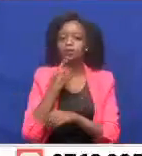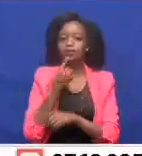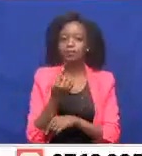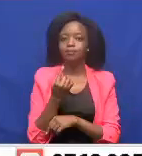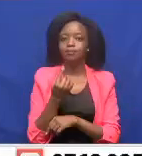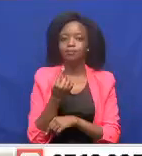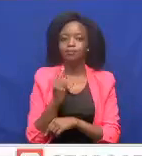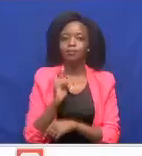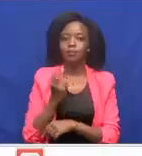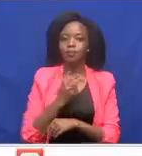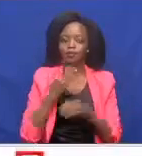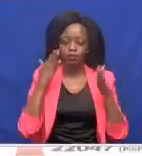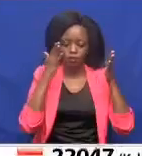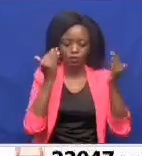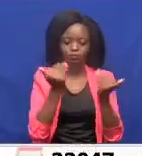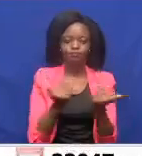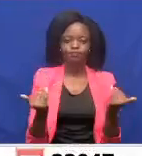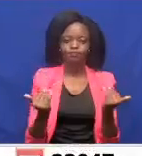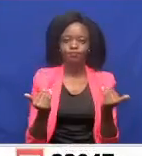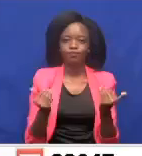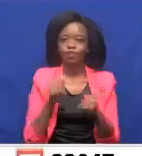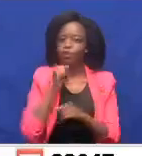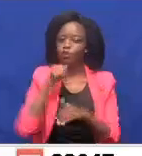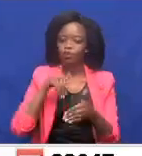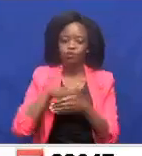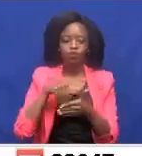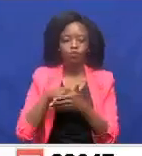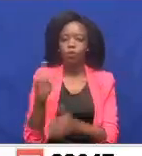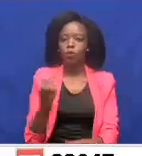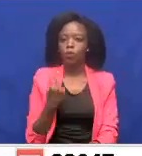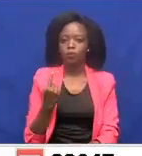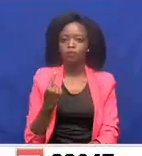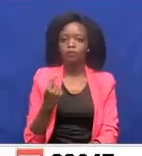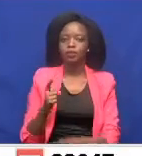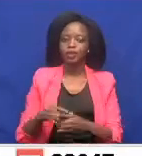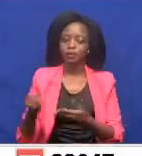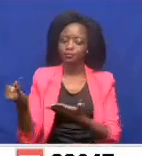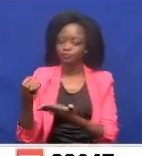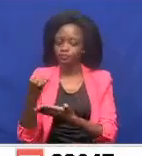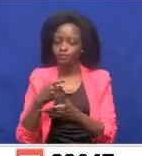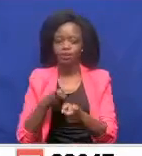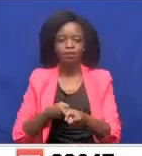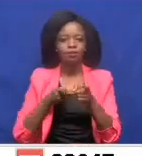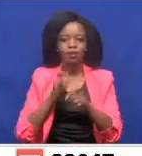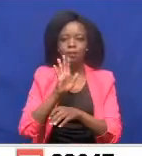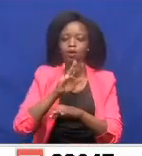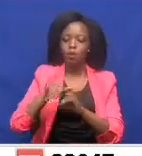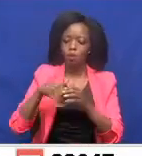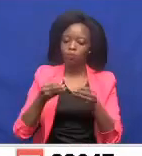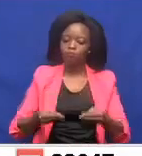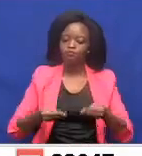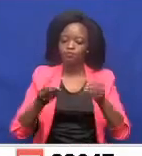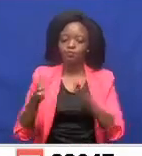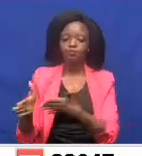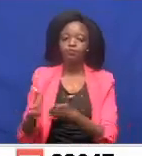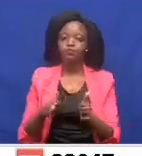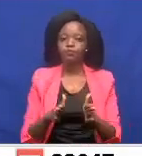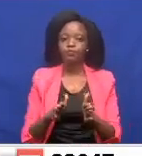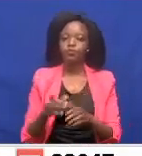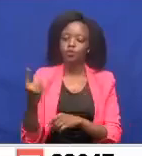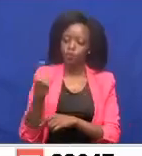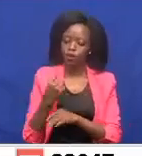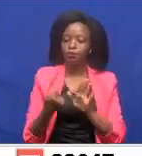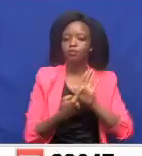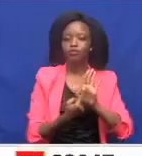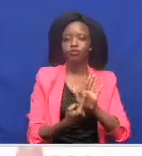Sisi, tunadeal na watu hii, si ball peke yake. But paka arts, talenti yako yote, tutakupatia nafasi. We kama